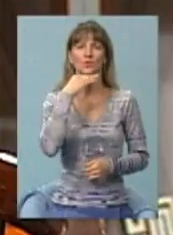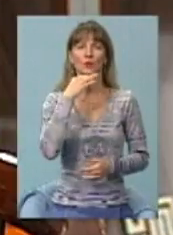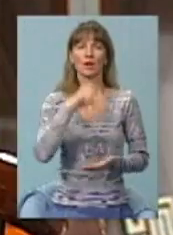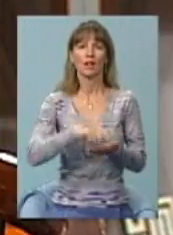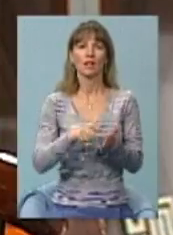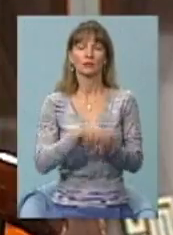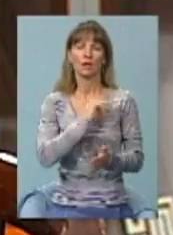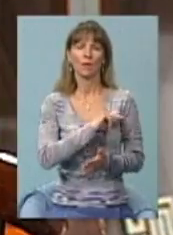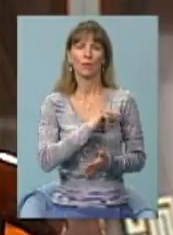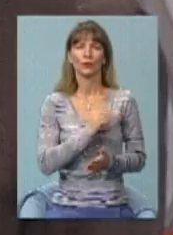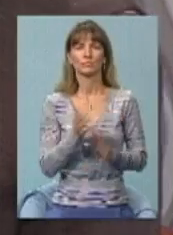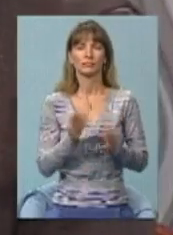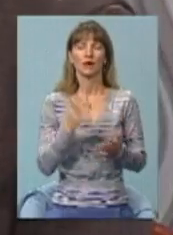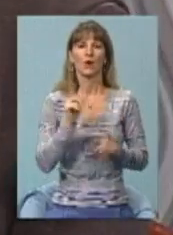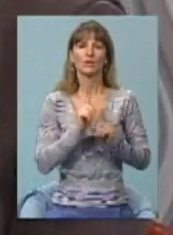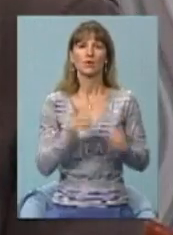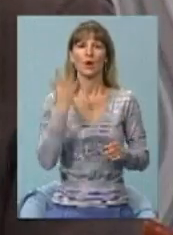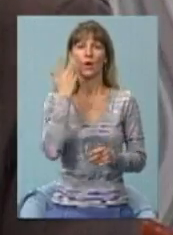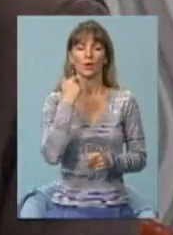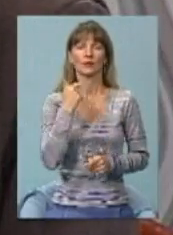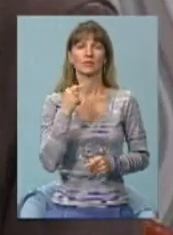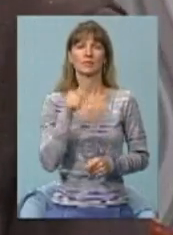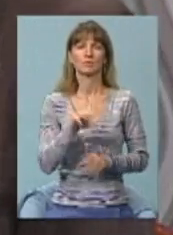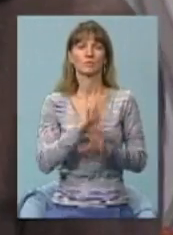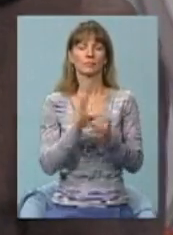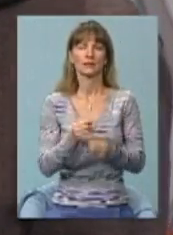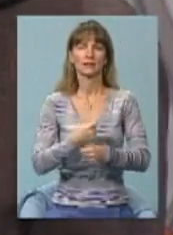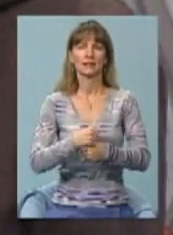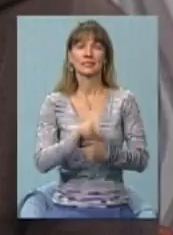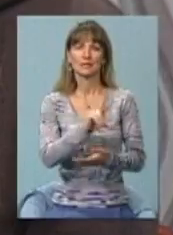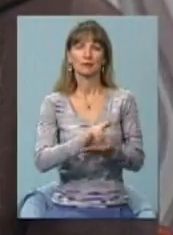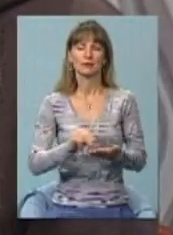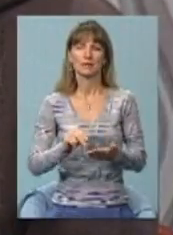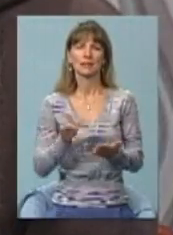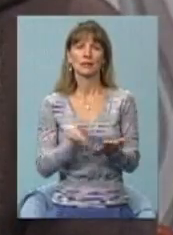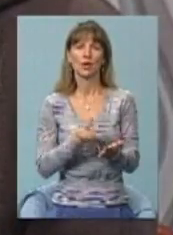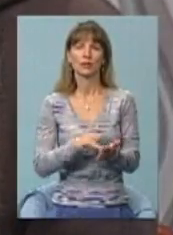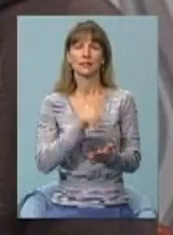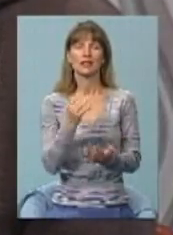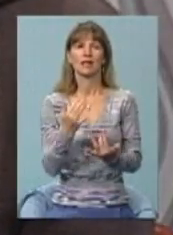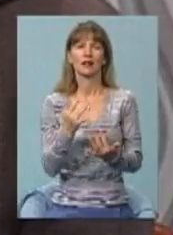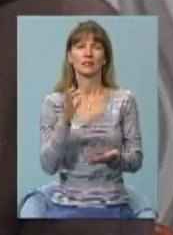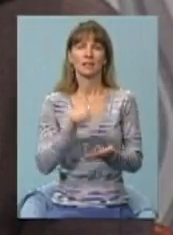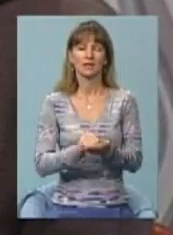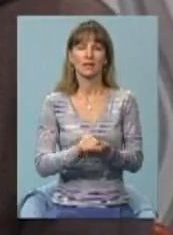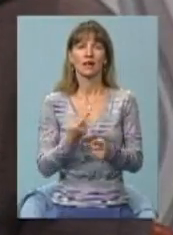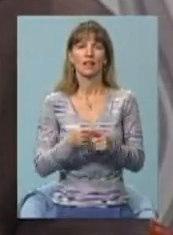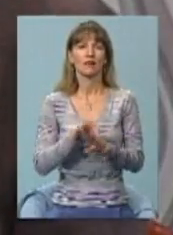класної роботи не дуже. Особливо, коли тебе, ну, взагалі змушують списувати цілі зошити, так, за декілька занять, то це